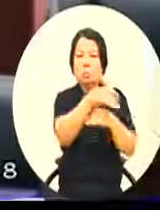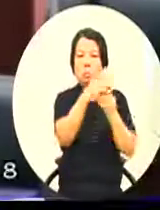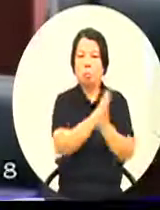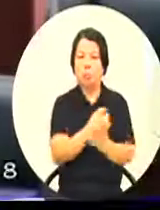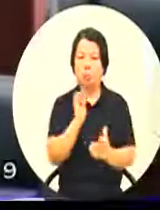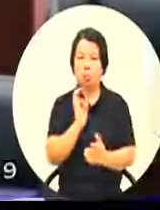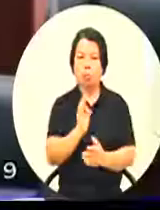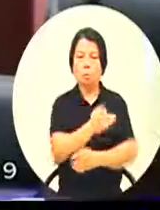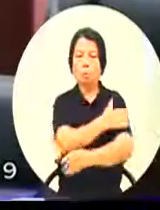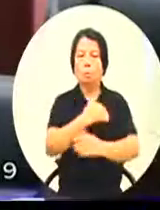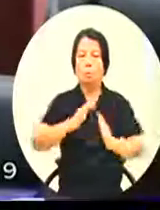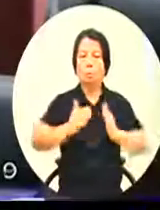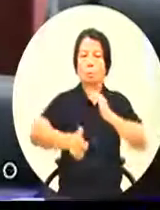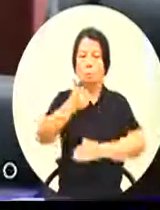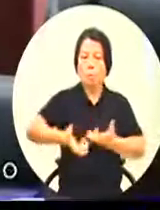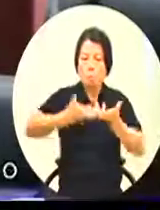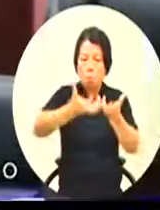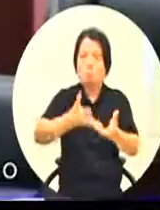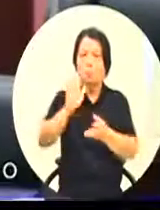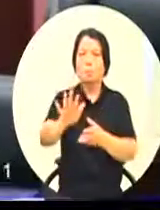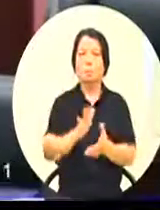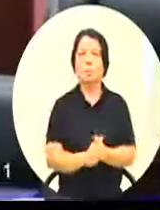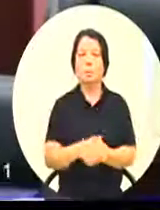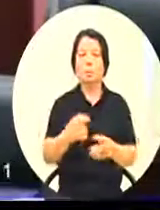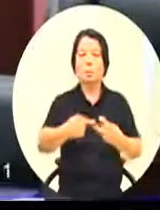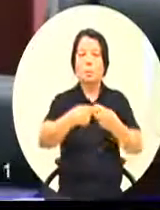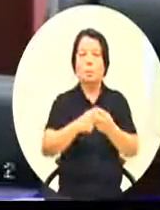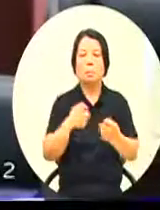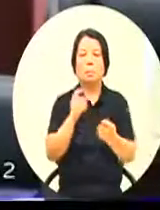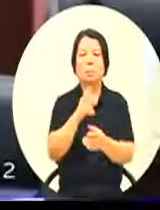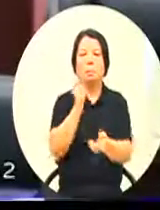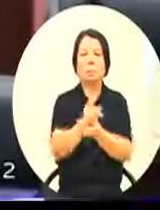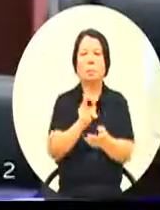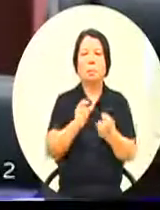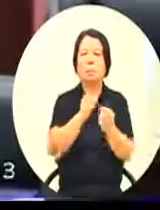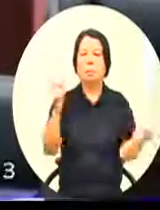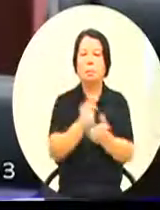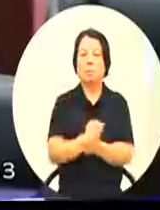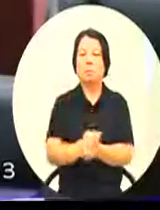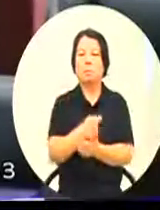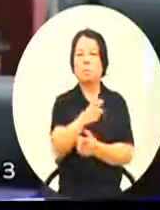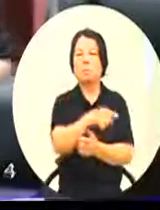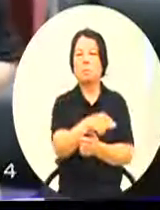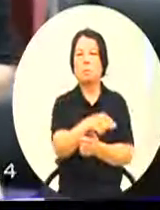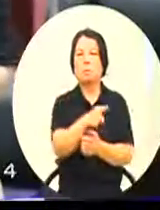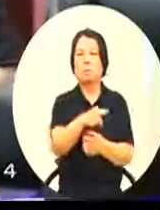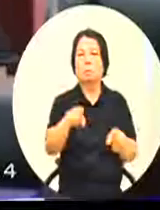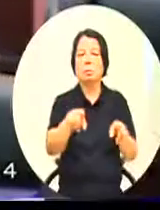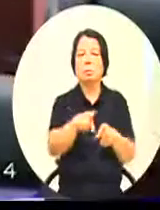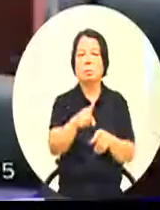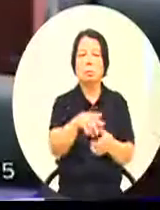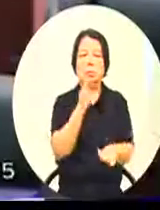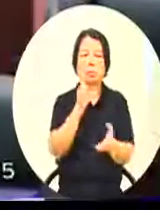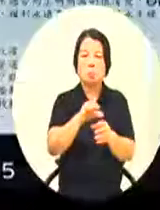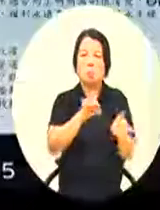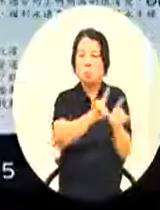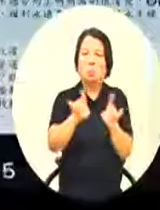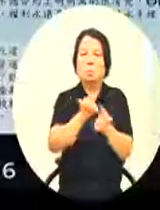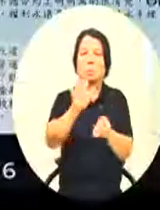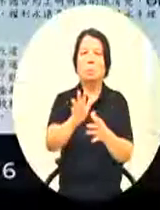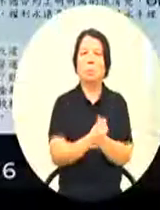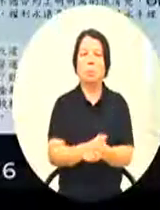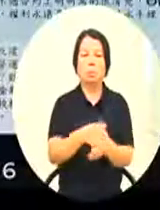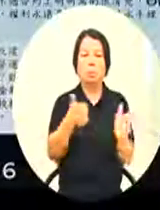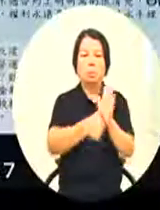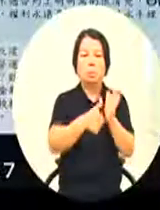市长对我们高雄市是有贡献。李克勇你算什么？第三个谎言，冠名就等